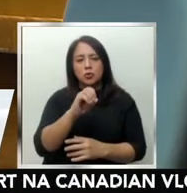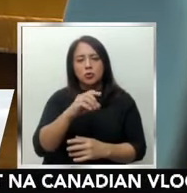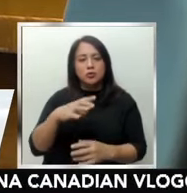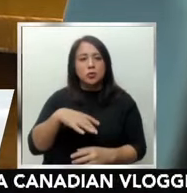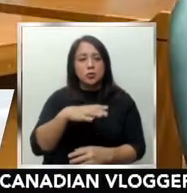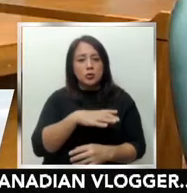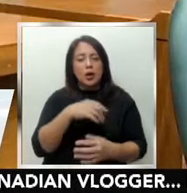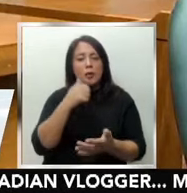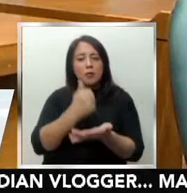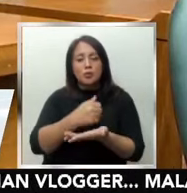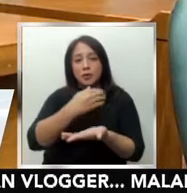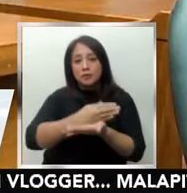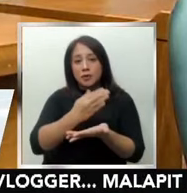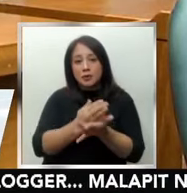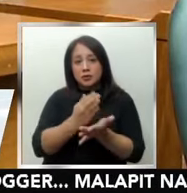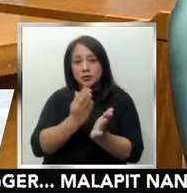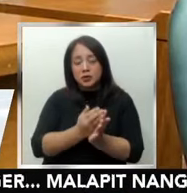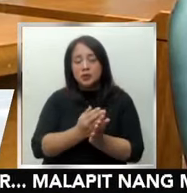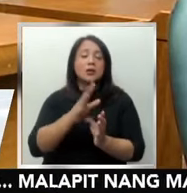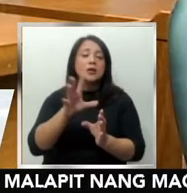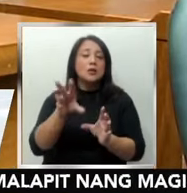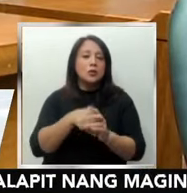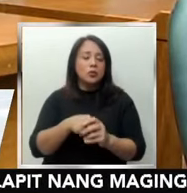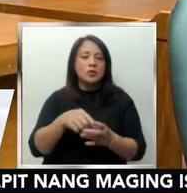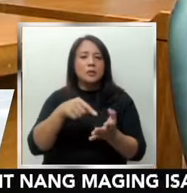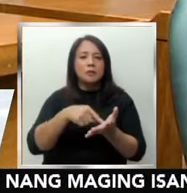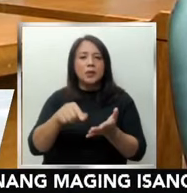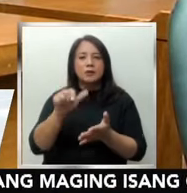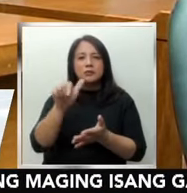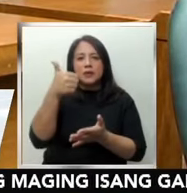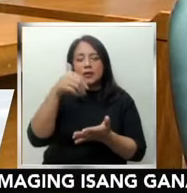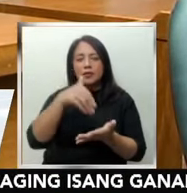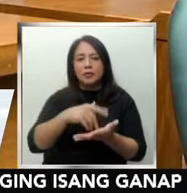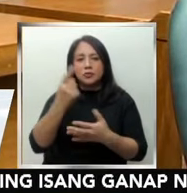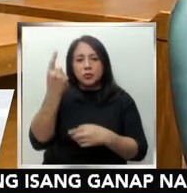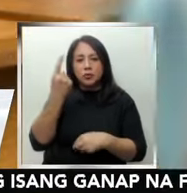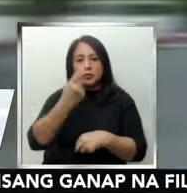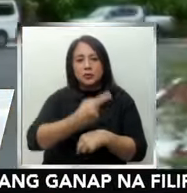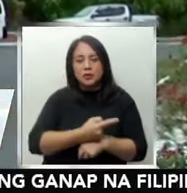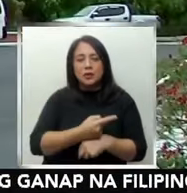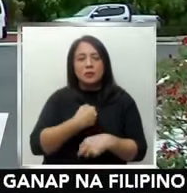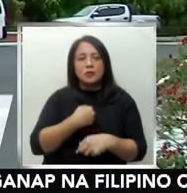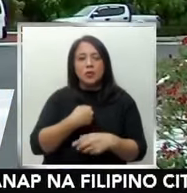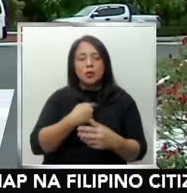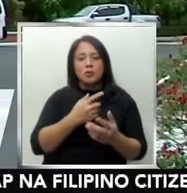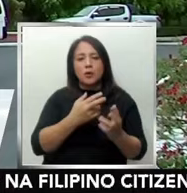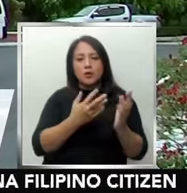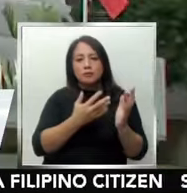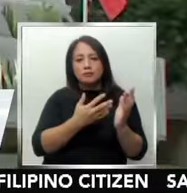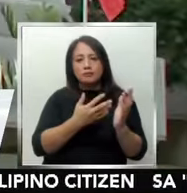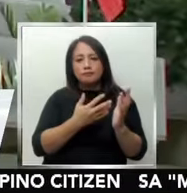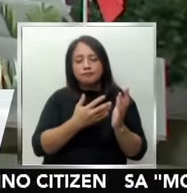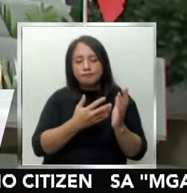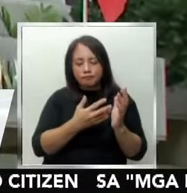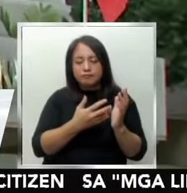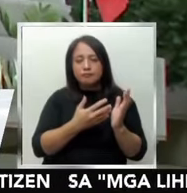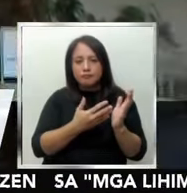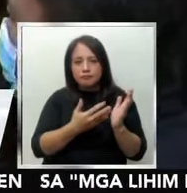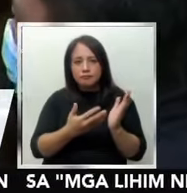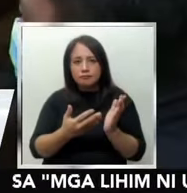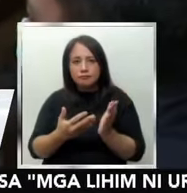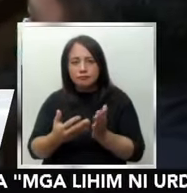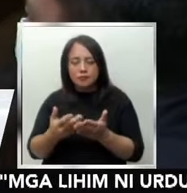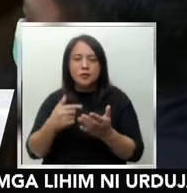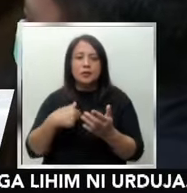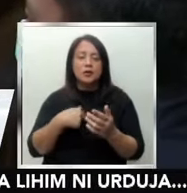para rito kabilang ang bayad na Php1,000 kada araw sa bawat delegado Kakausapin daw ng camara ang senado